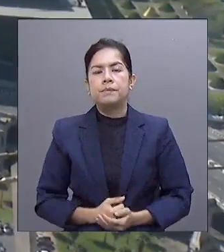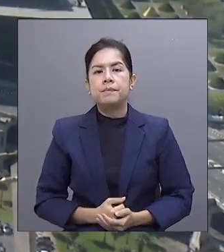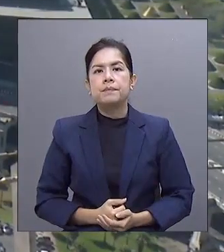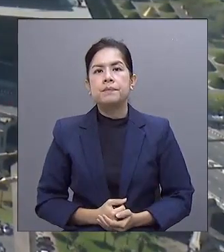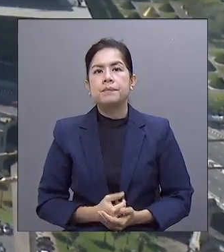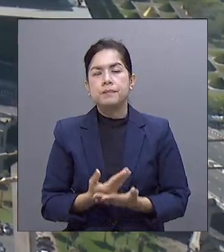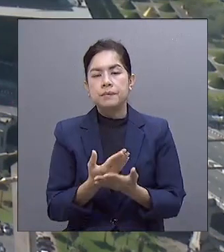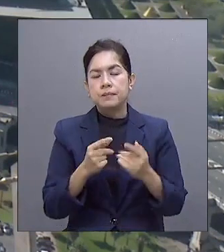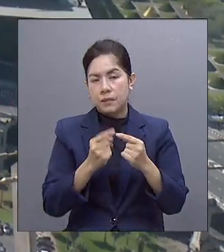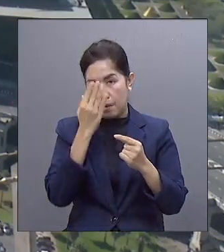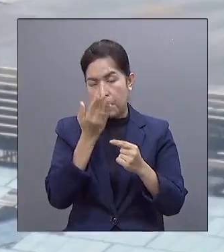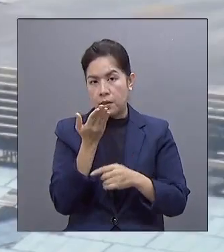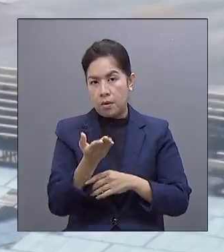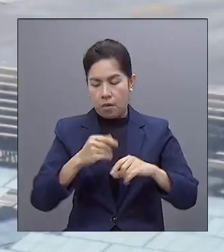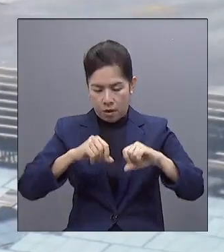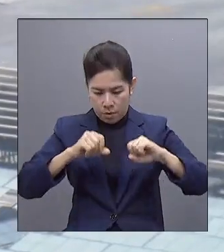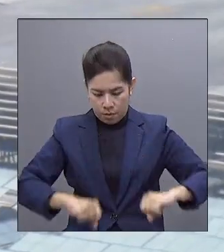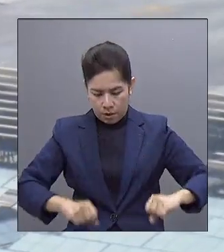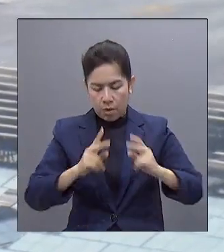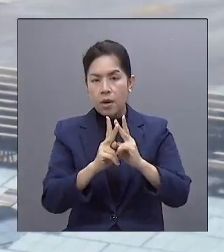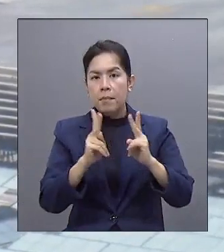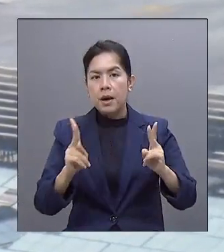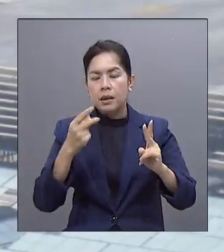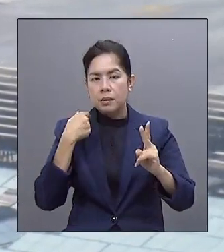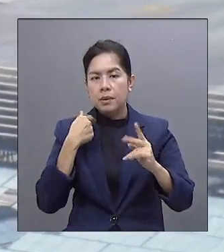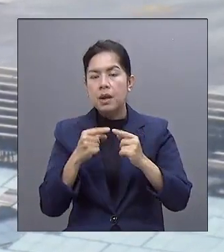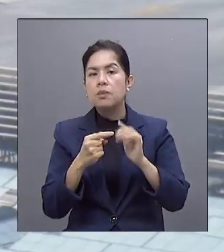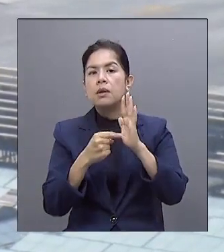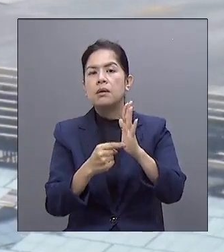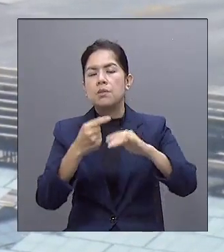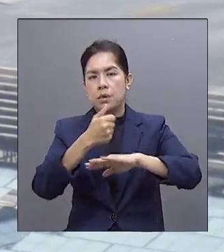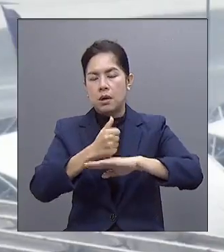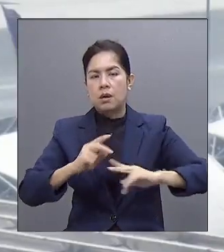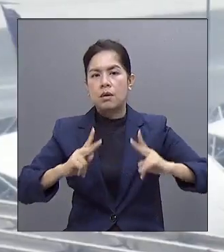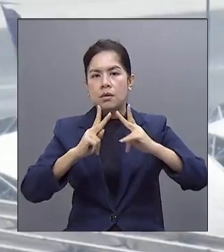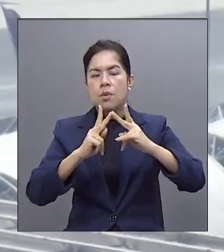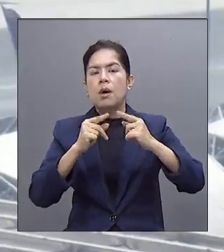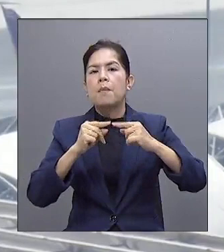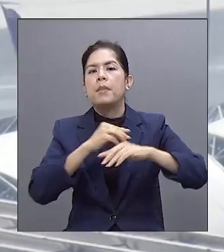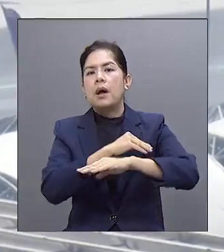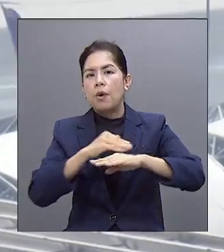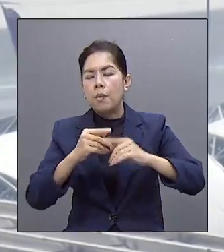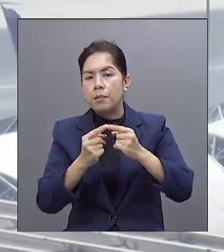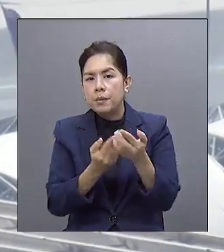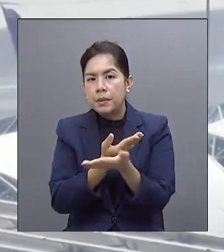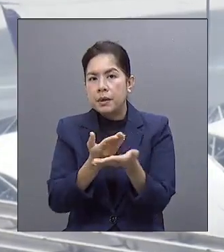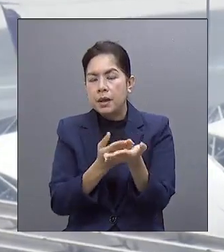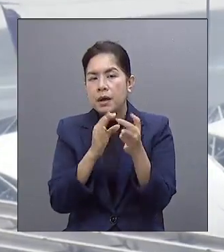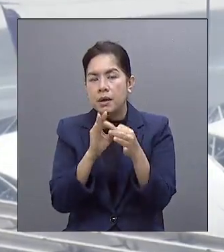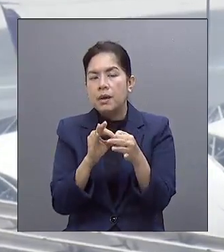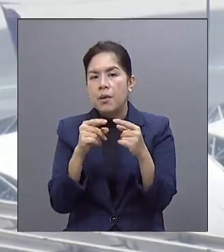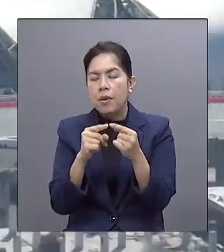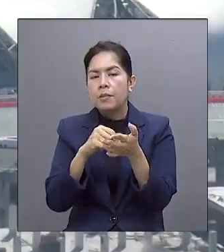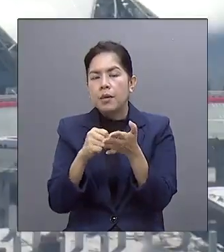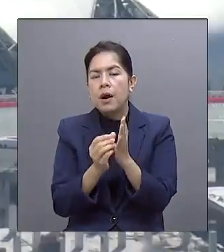ต้องได้รับการอนุมัติจากคณะกรรมการเจ้าหนี้ก่อนนำเสนอรัฐมนตรีว่าการกระทรวงคมนาคมค่ะเพื่อพิจารณาการแก้ไขปรับปรุงแผน